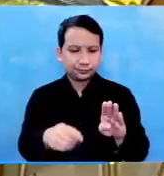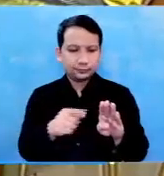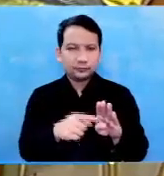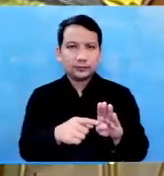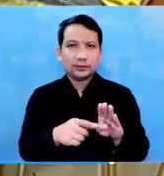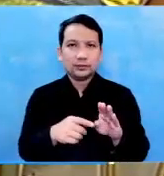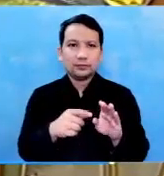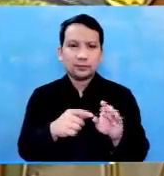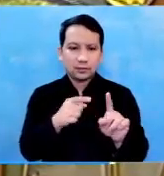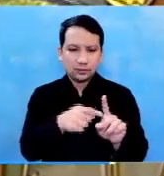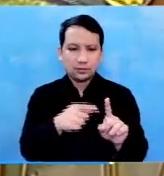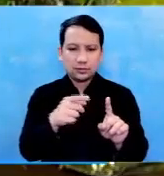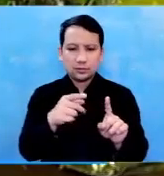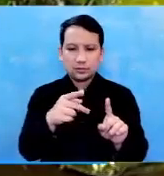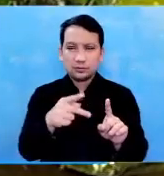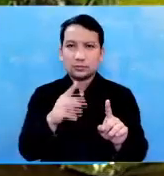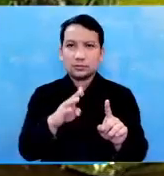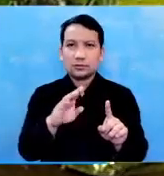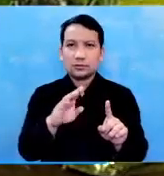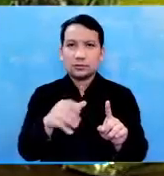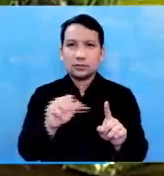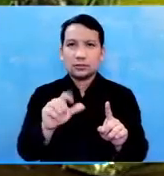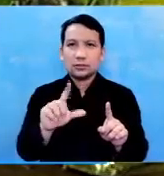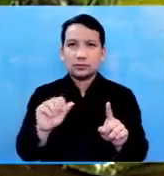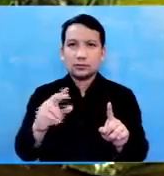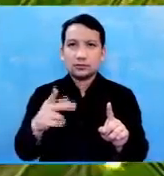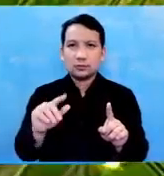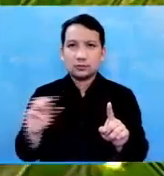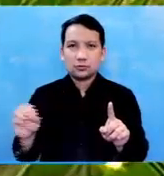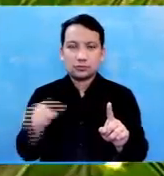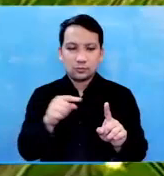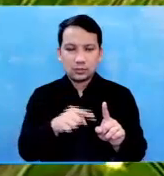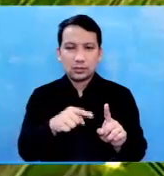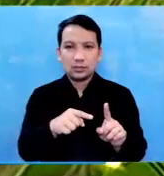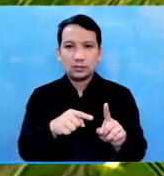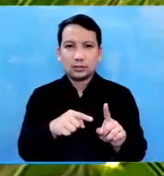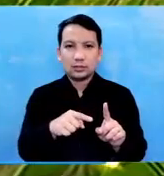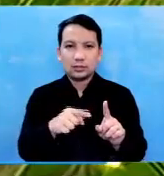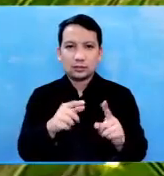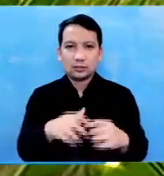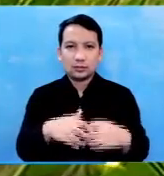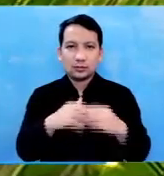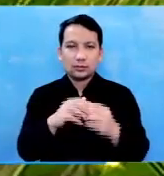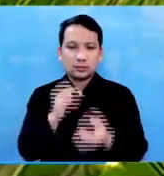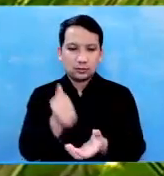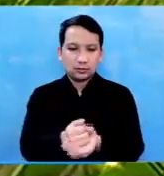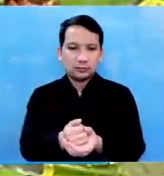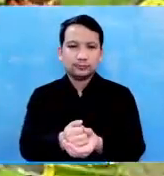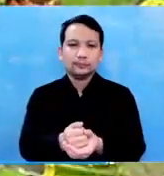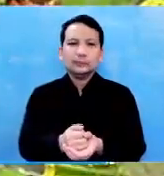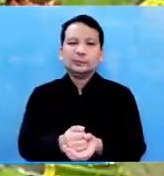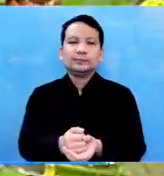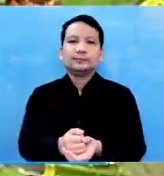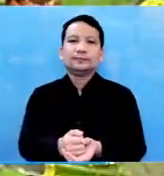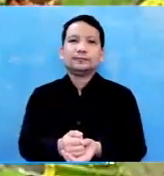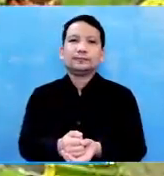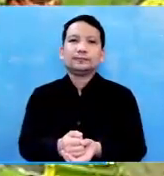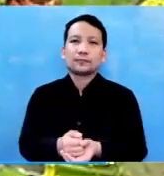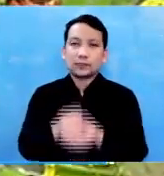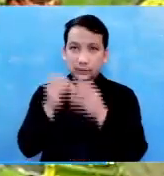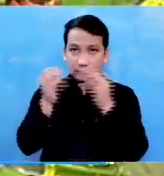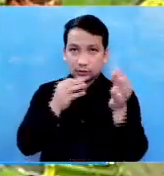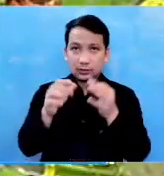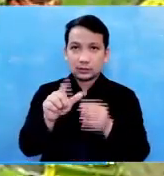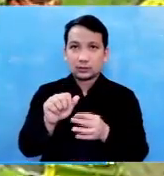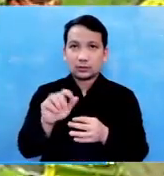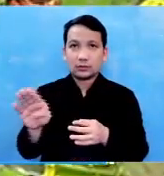Nocom. Itong si Jacob Nocom po, nag-establish niya siya ng isang shabu laboratory dyan